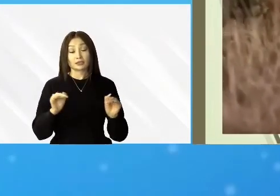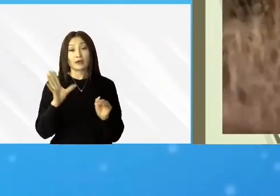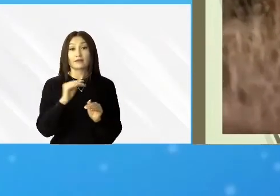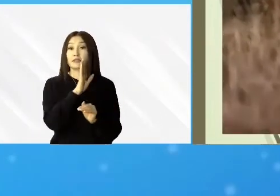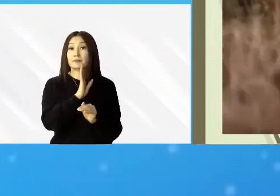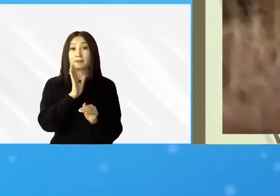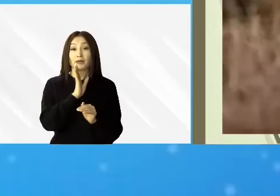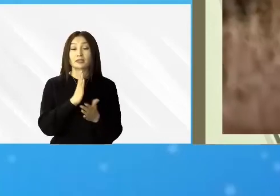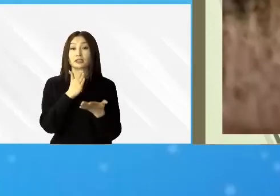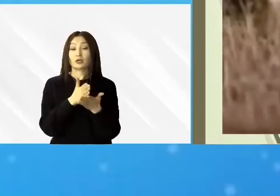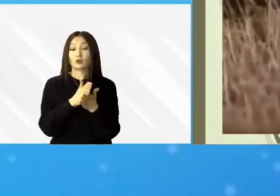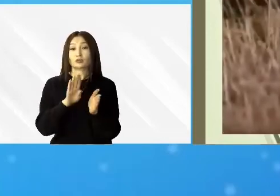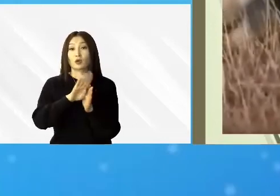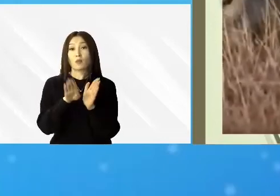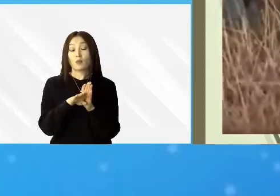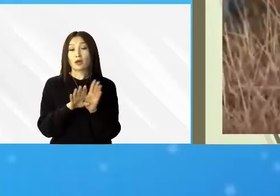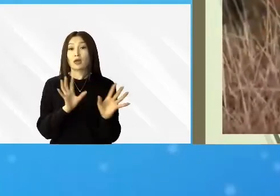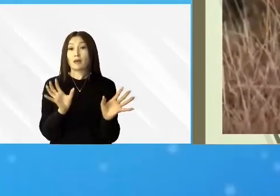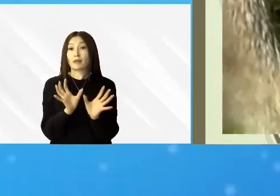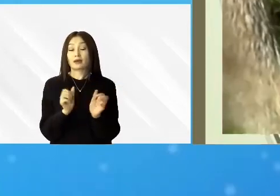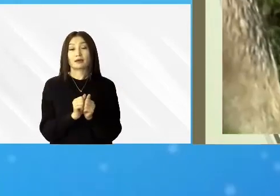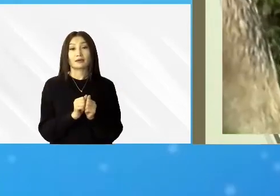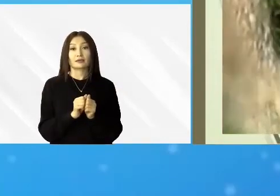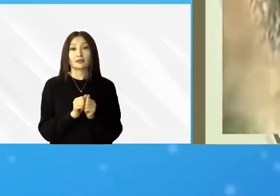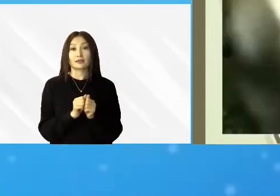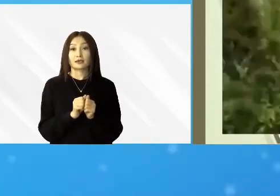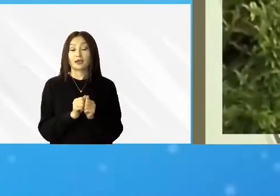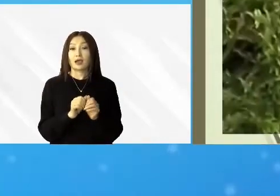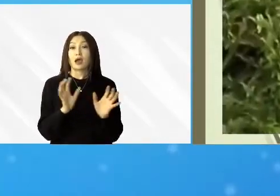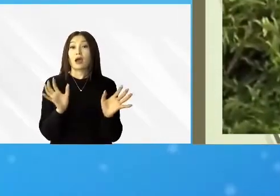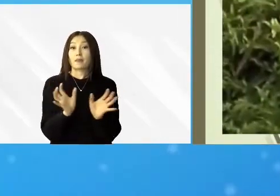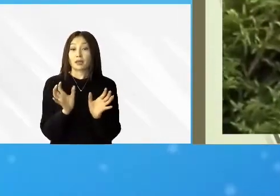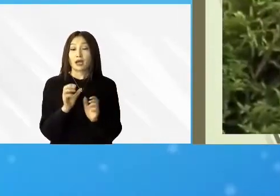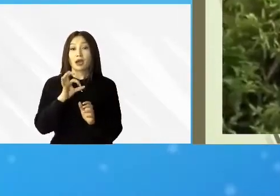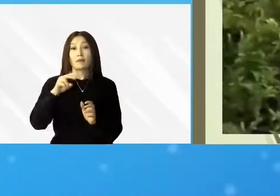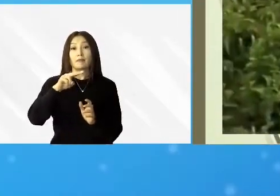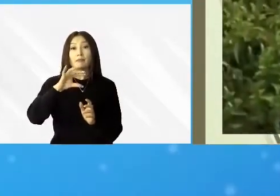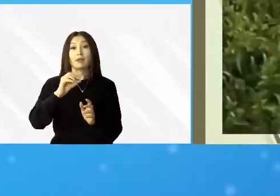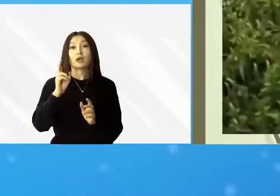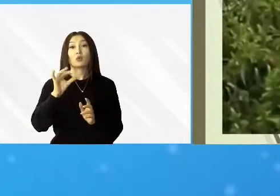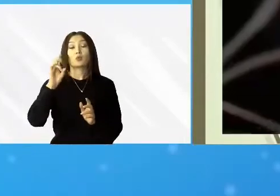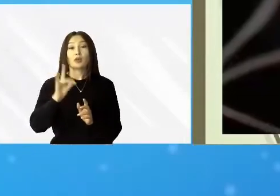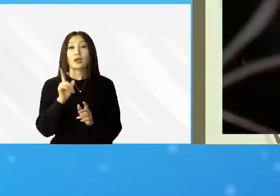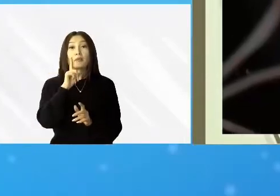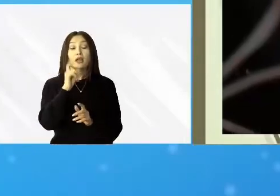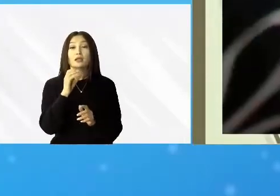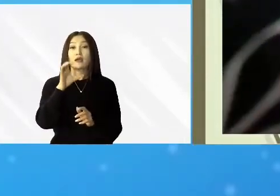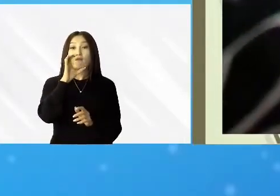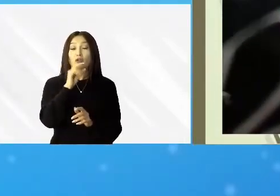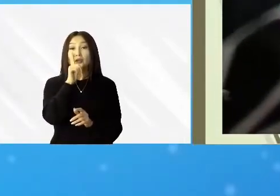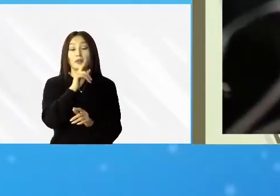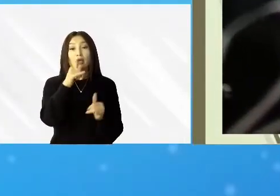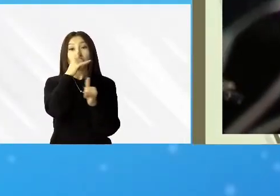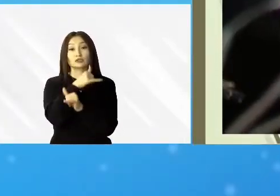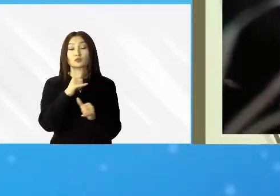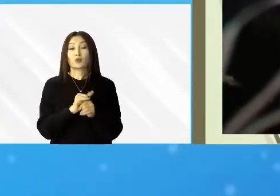матери стаи находятся под особой опекой. Опекуны – это молодые волки, пока не способные